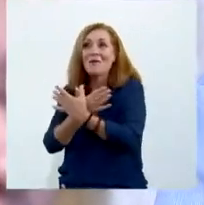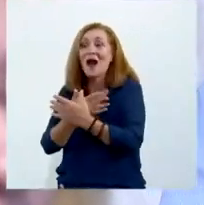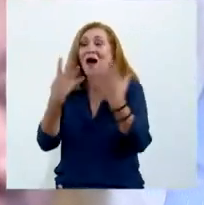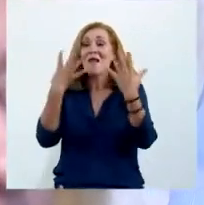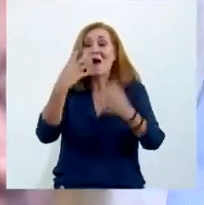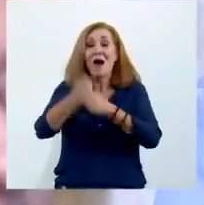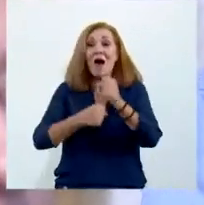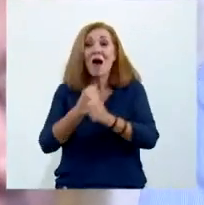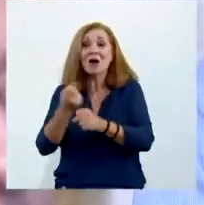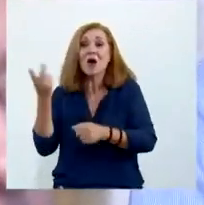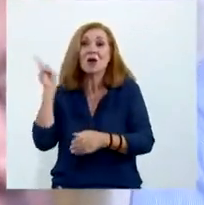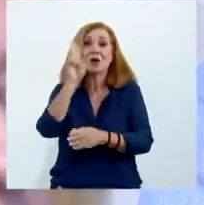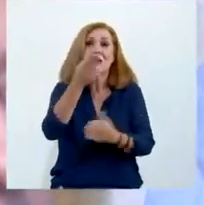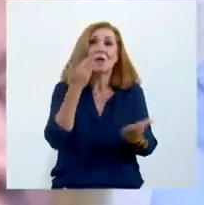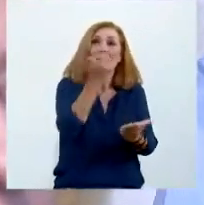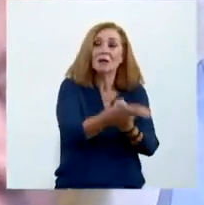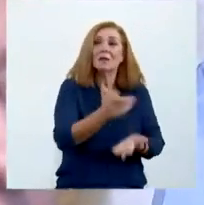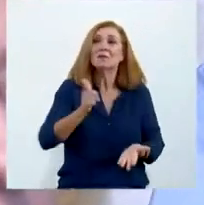Ευχαριστώ.